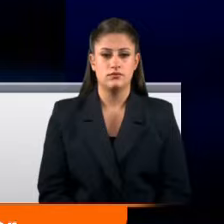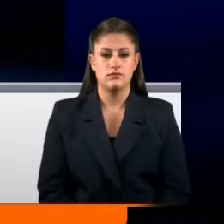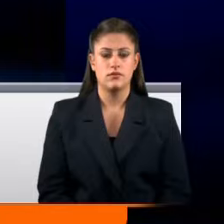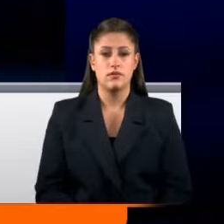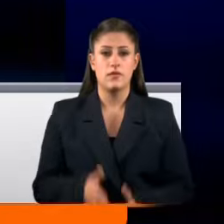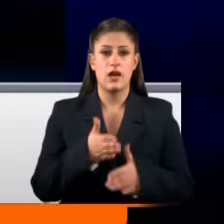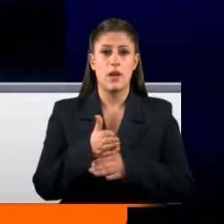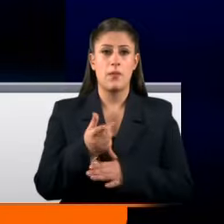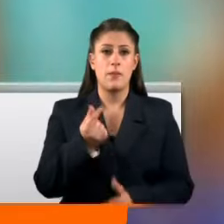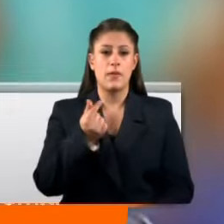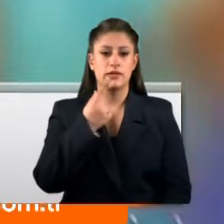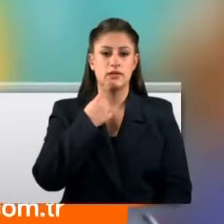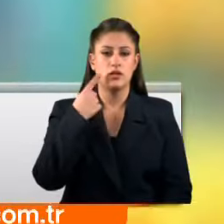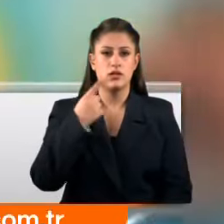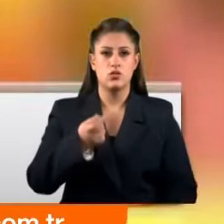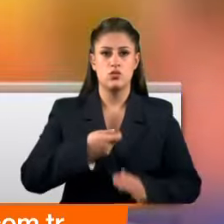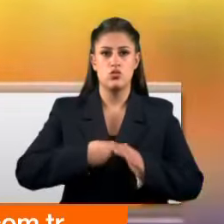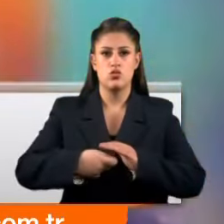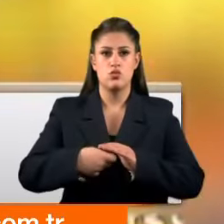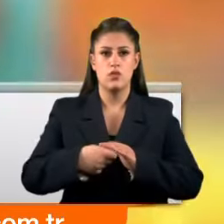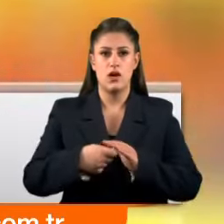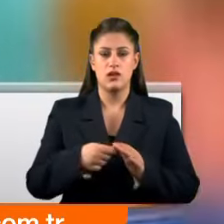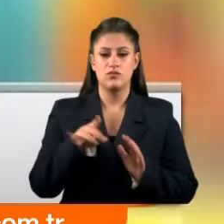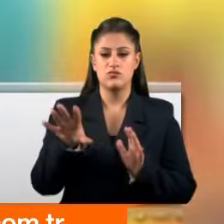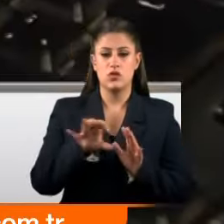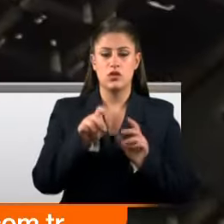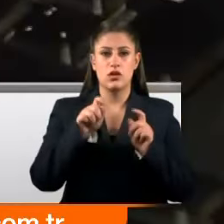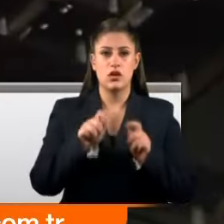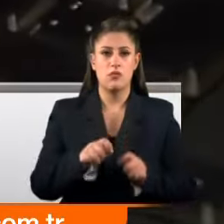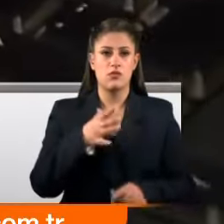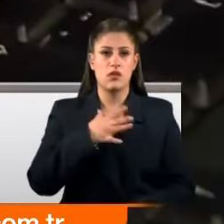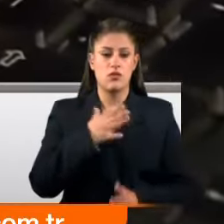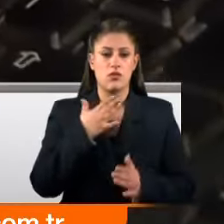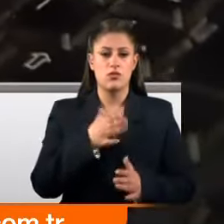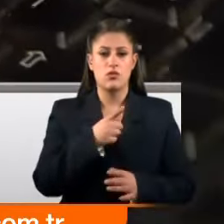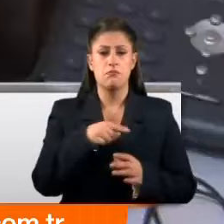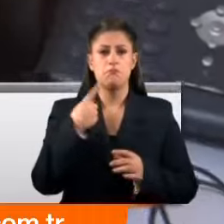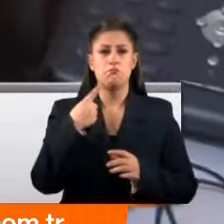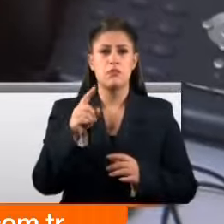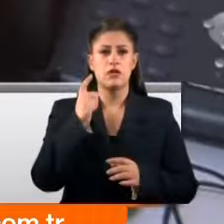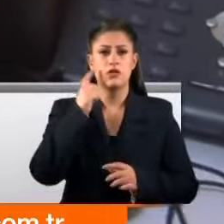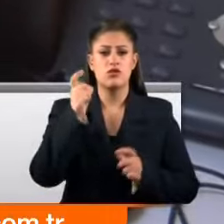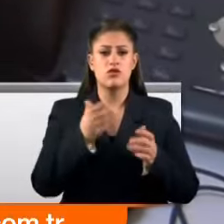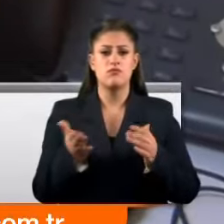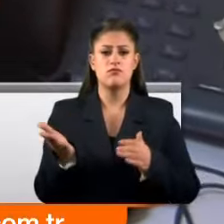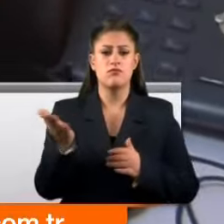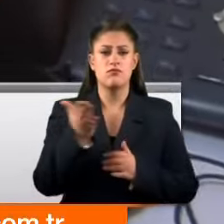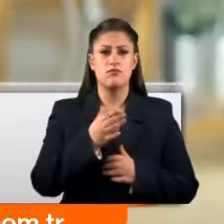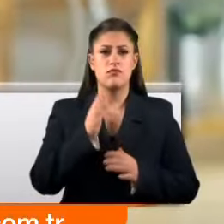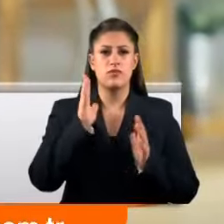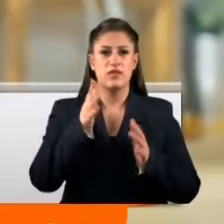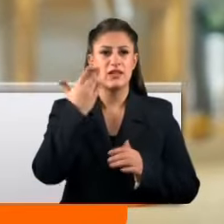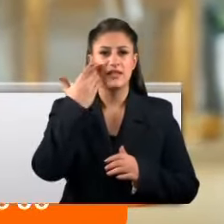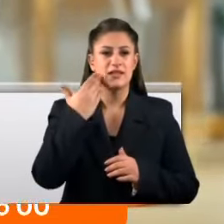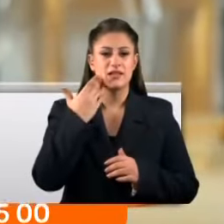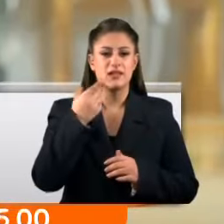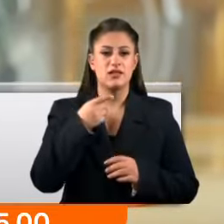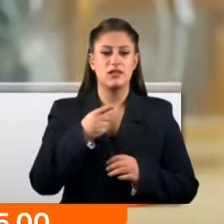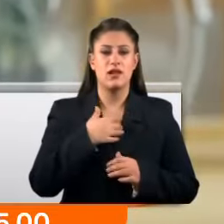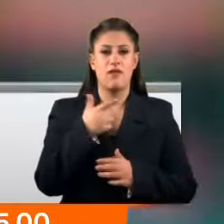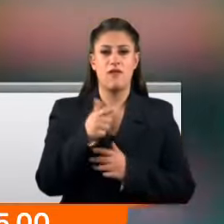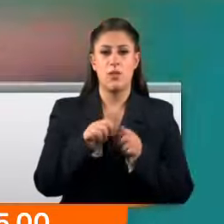Ekmek parası dediği kumara özendirmekten başka bir şey değil aslında. Onlar binlerce kişinin izlediği bir içerik üretiyorlar belki